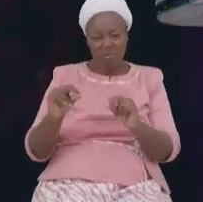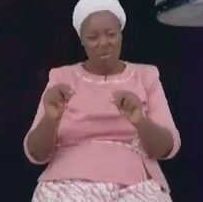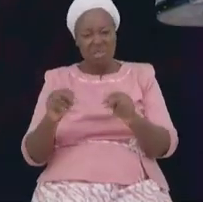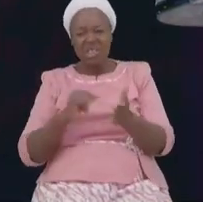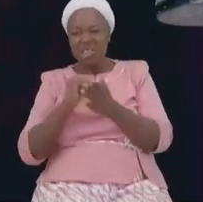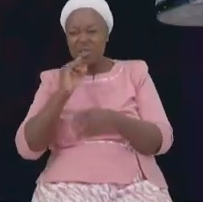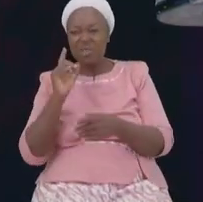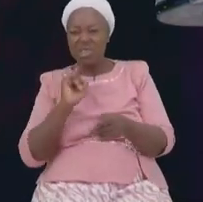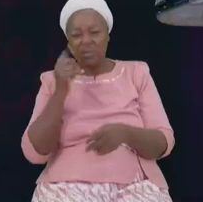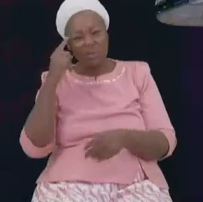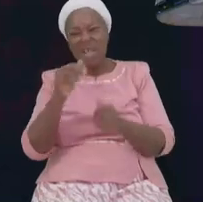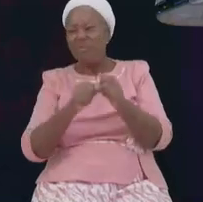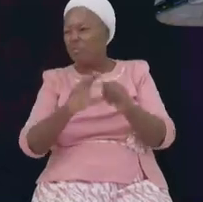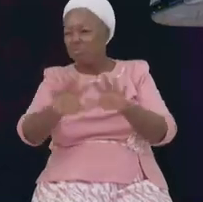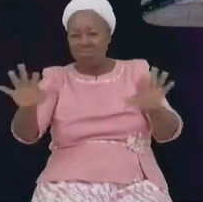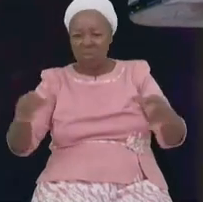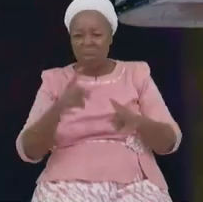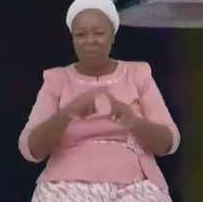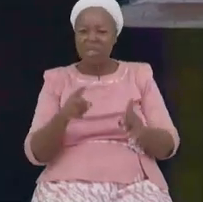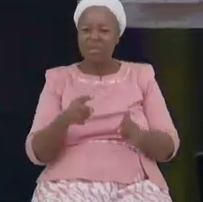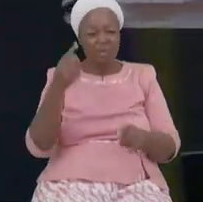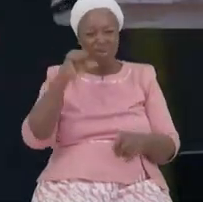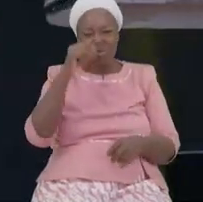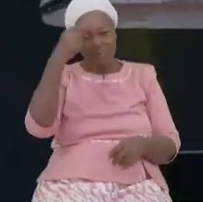savez, ils ne comprennent pas.